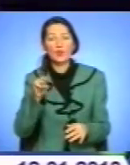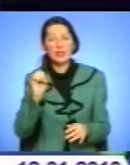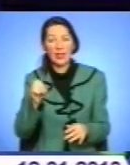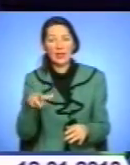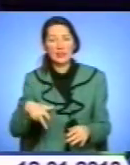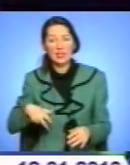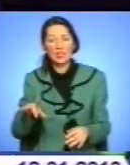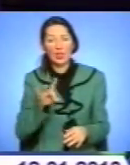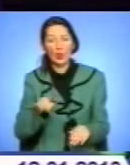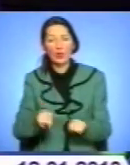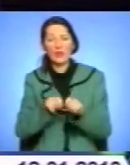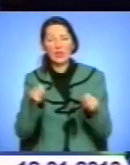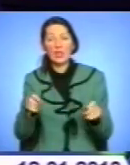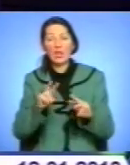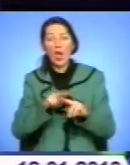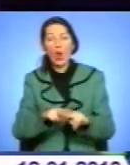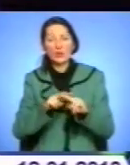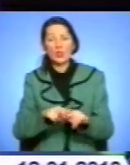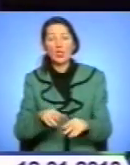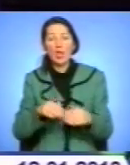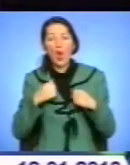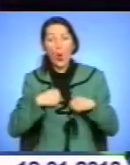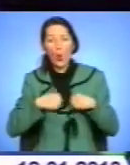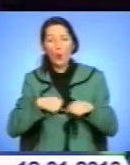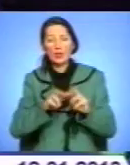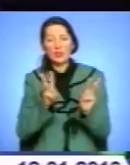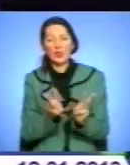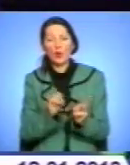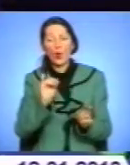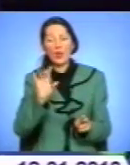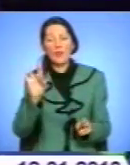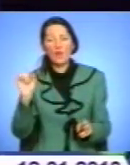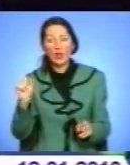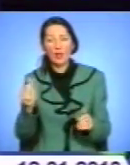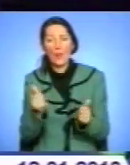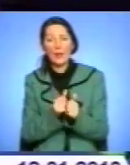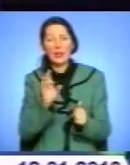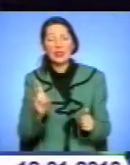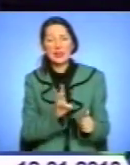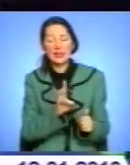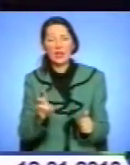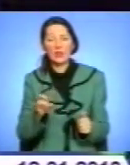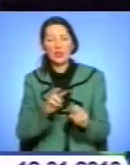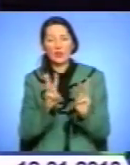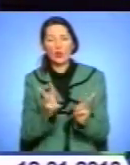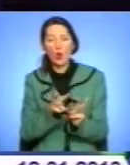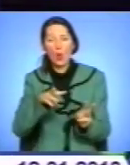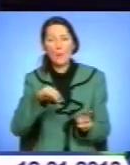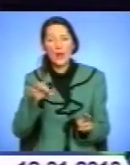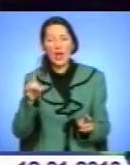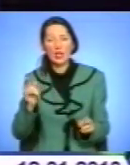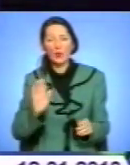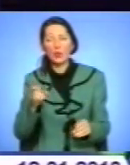та освятили купіль святого Івана Хрестителя при церкві святого архістратига Михаїла. Відбулася свята літургія, після